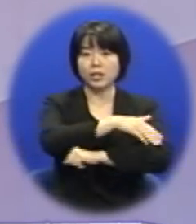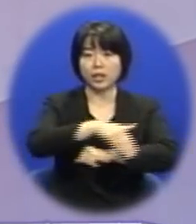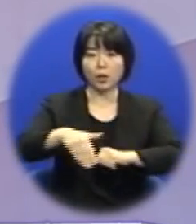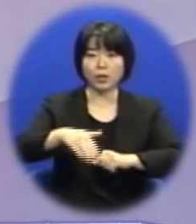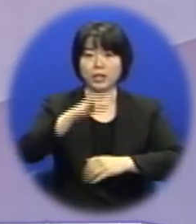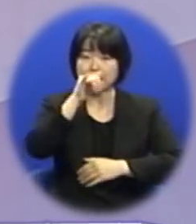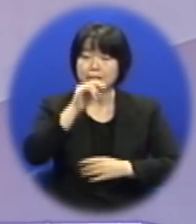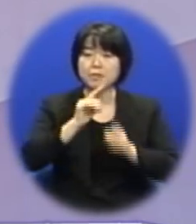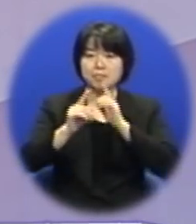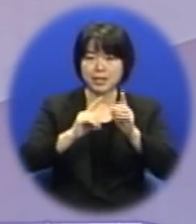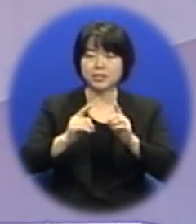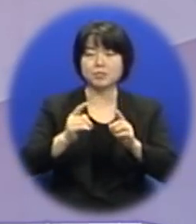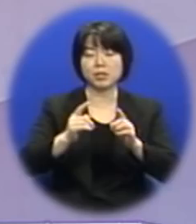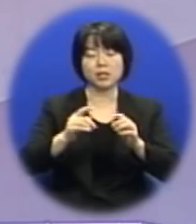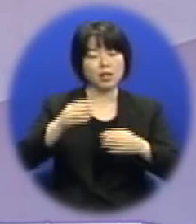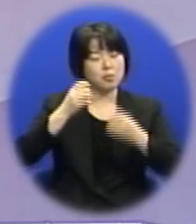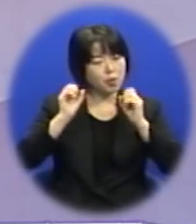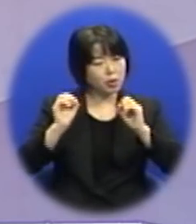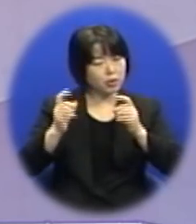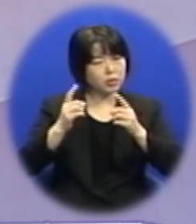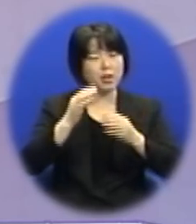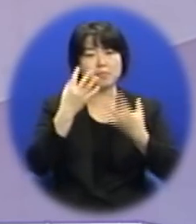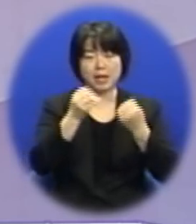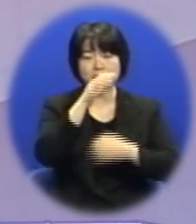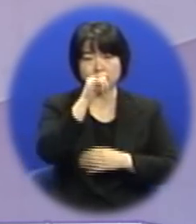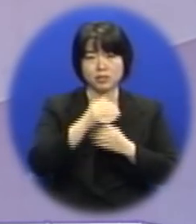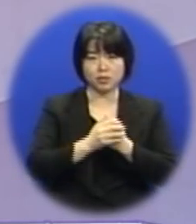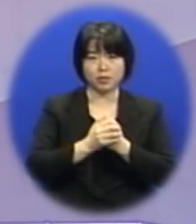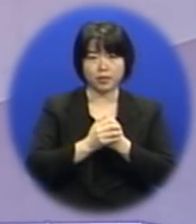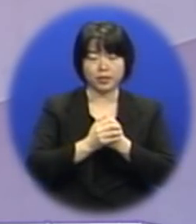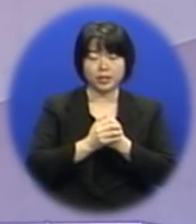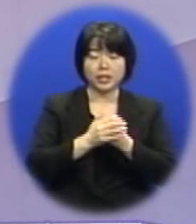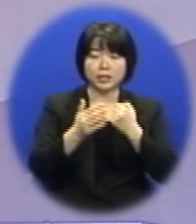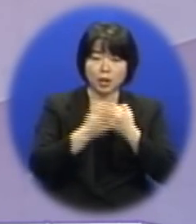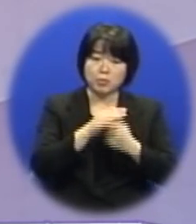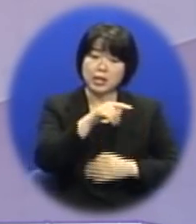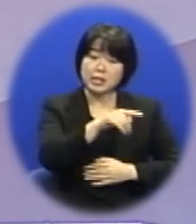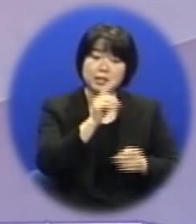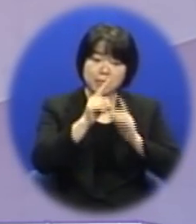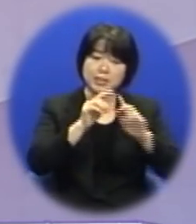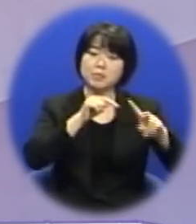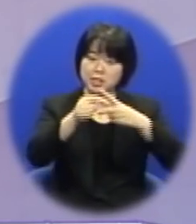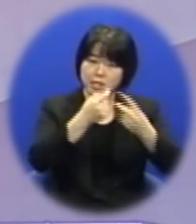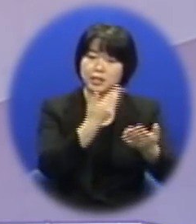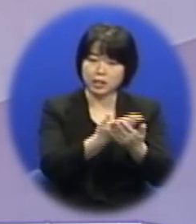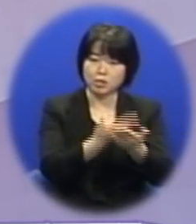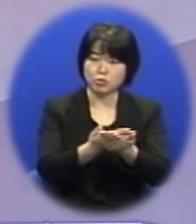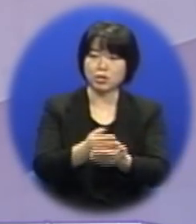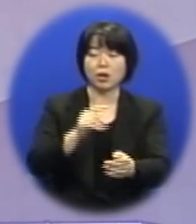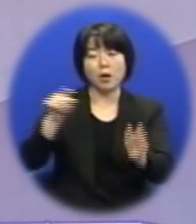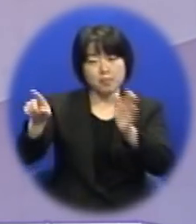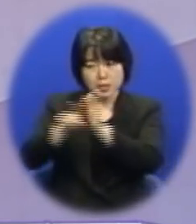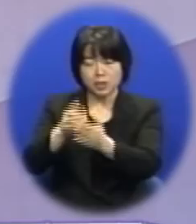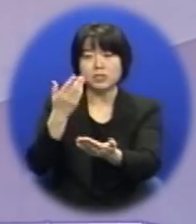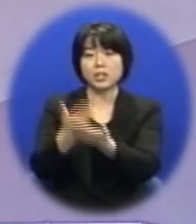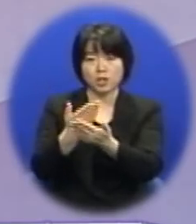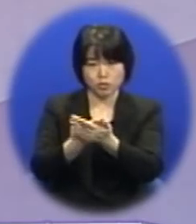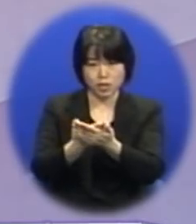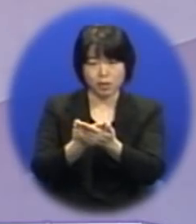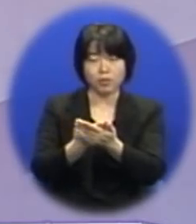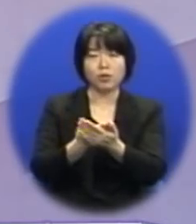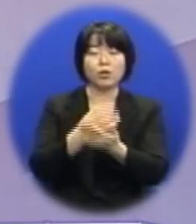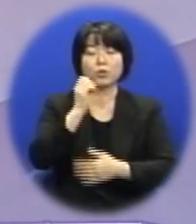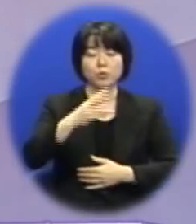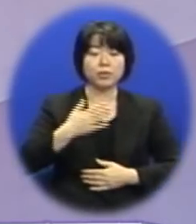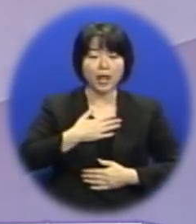말씀일 가능성이 많습니다. 그러므로 하나님, 이 말씀이 이해되게 해주세요. 이 말씀이 믿어지게 해주세요. 이